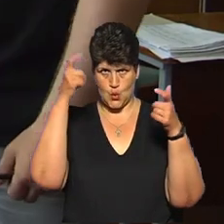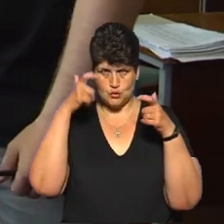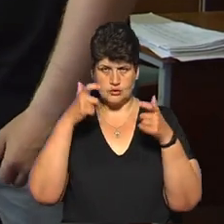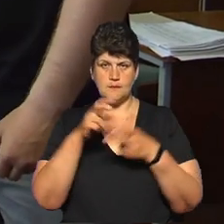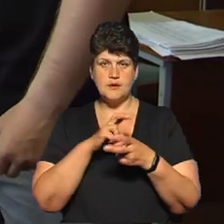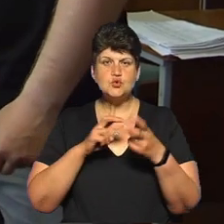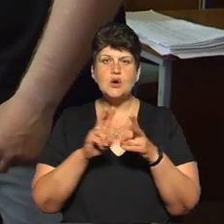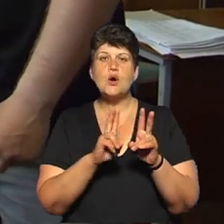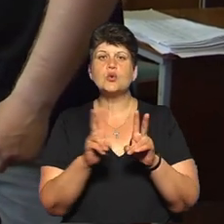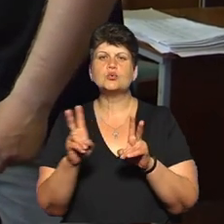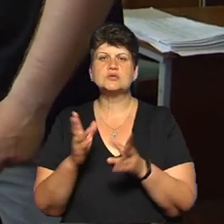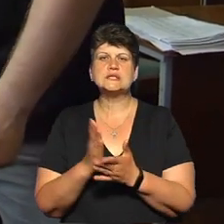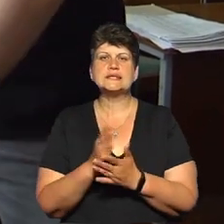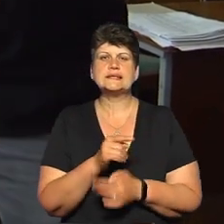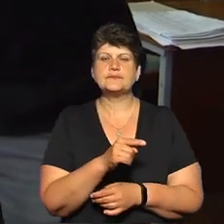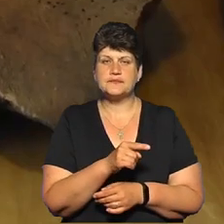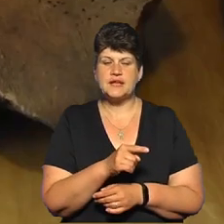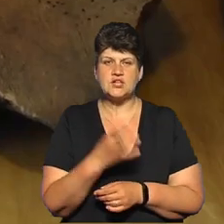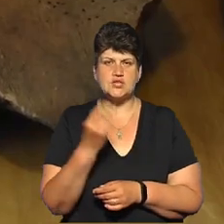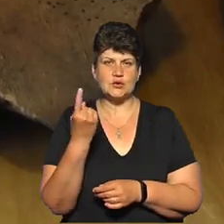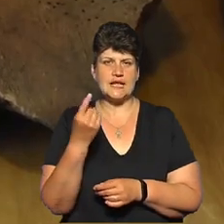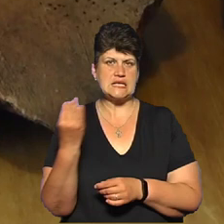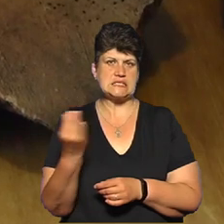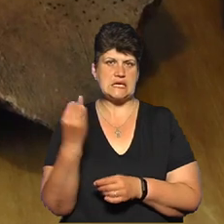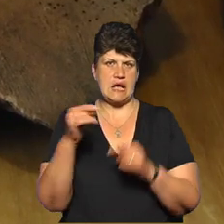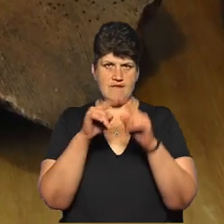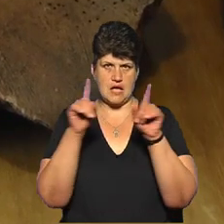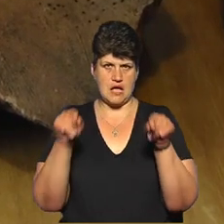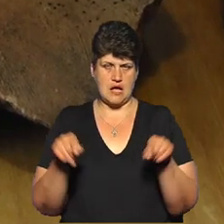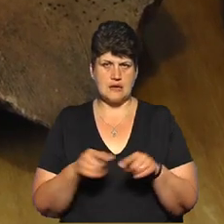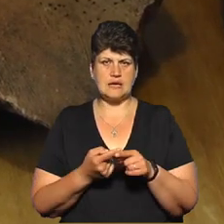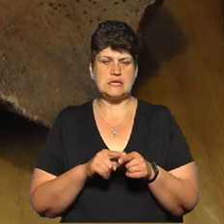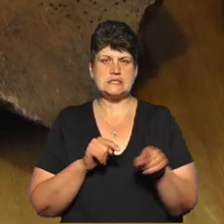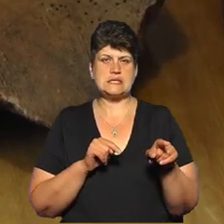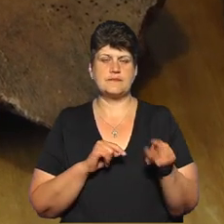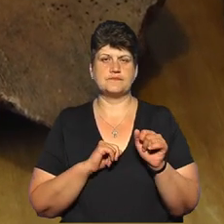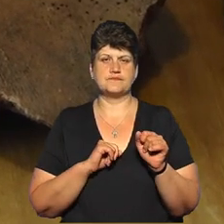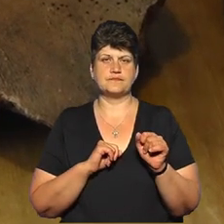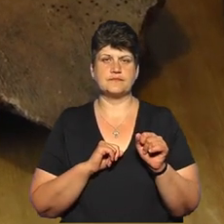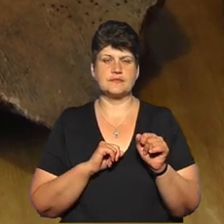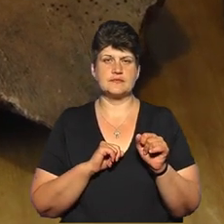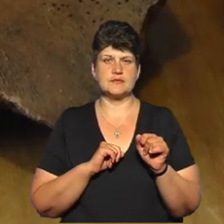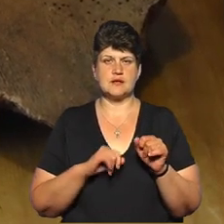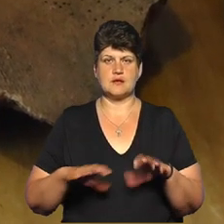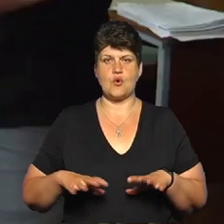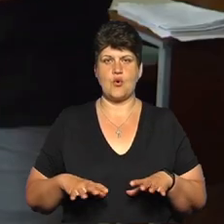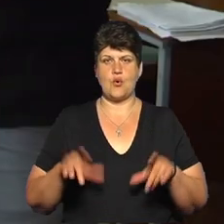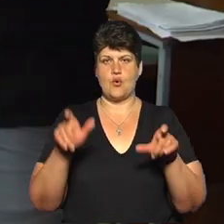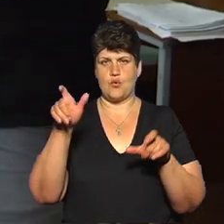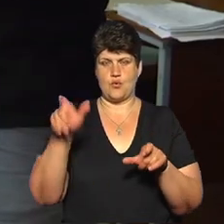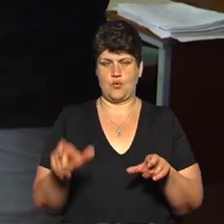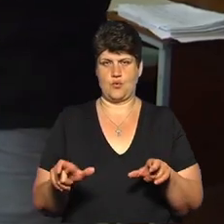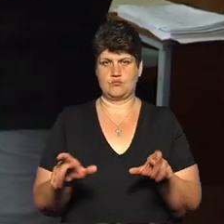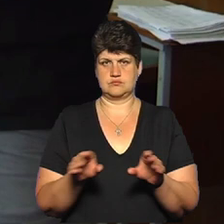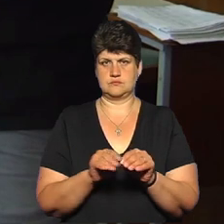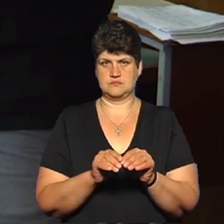І також ще одна цікава кахля – це з вершником на коні. На жаль, повністю